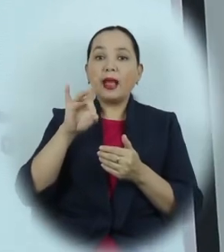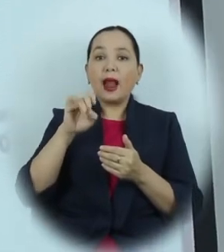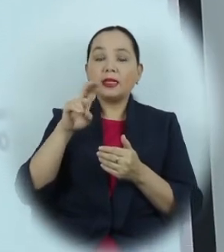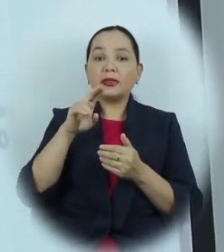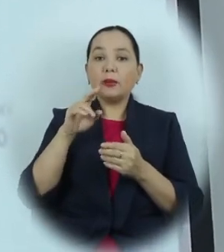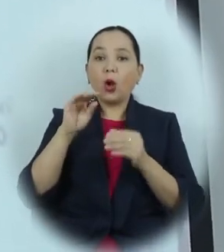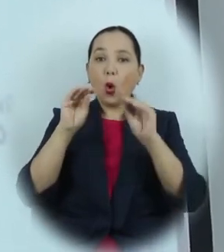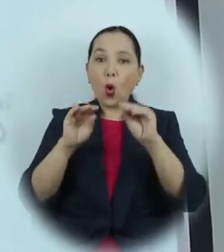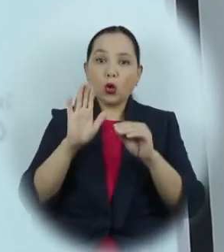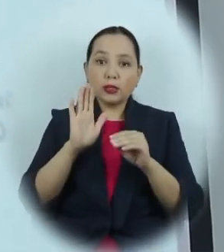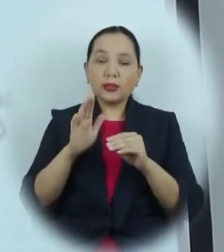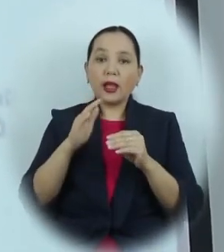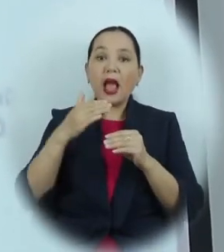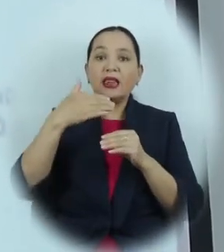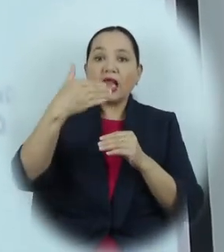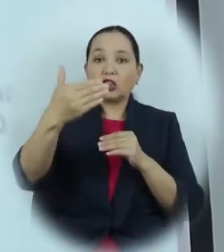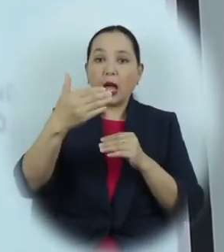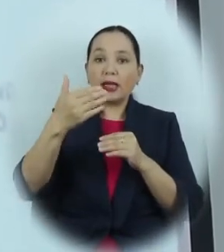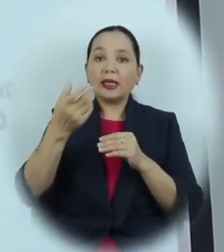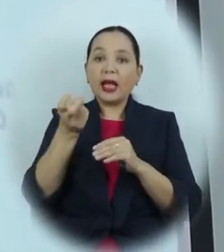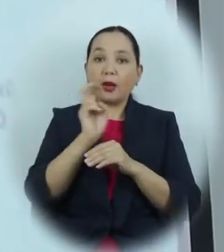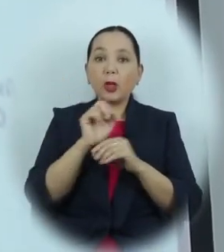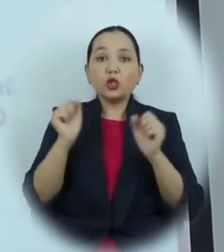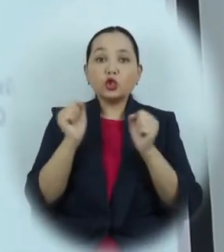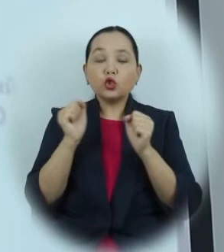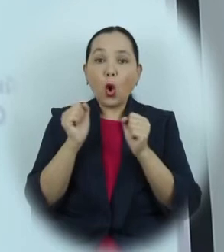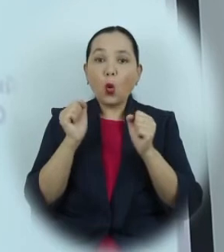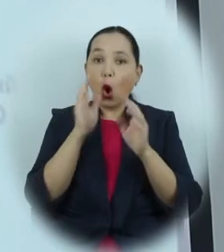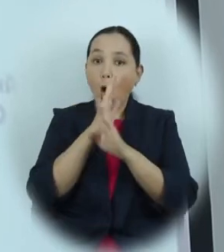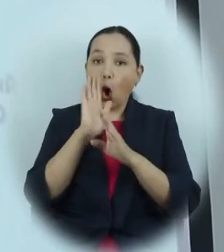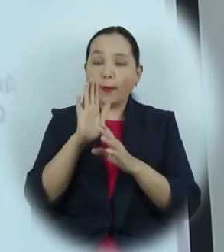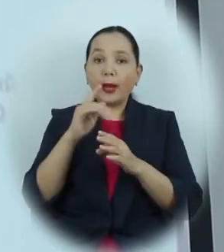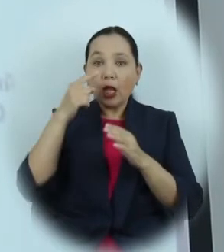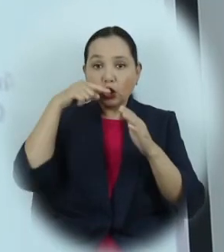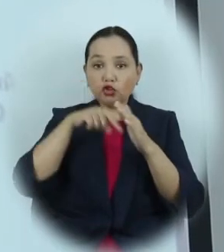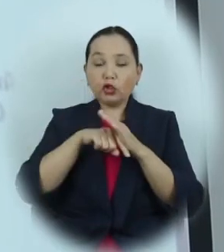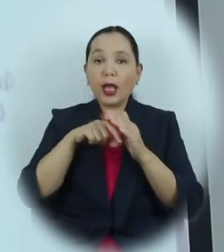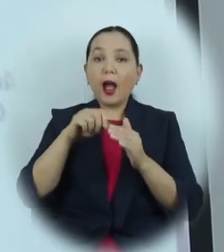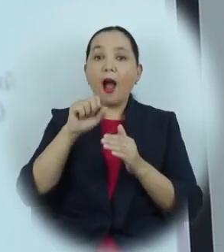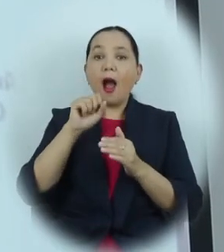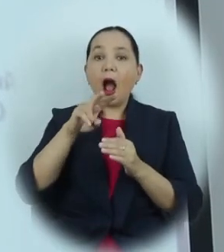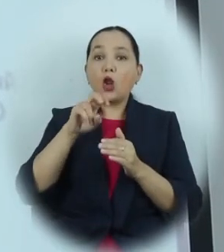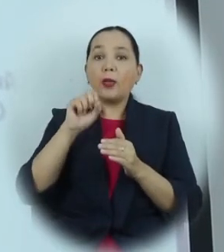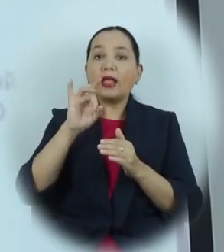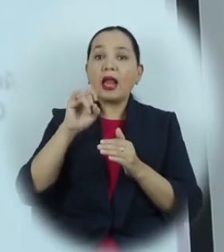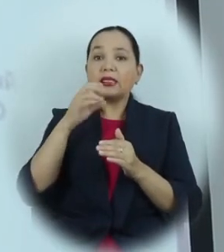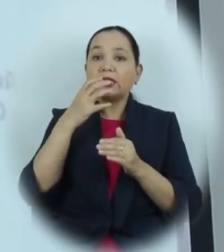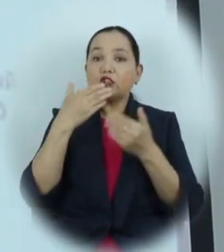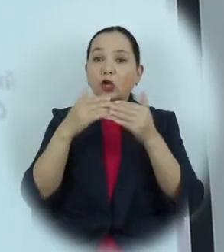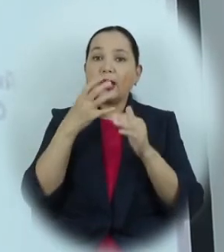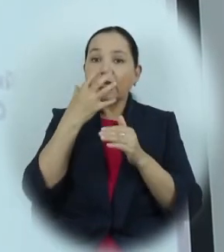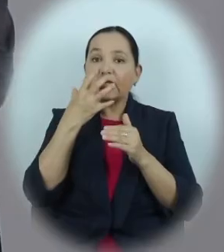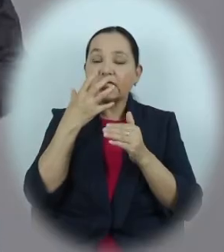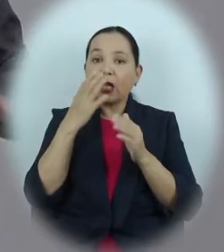kısmına koyulsa, taşkardan kırıp geletken soğuk hava akımı bilen, içkarda alüminyum radyatörden çıkartken ısı hava